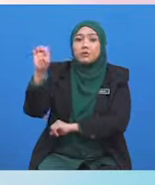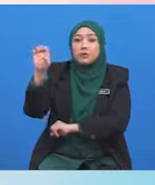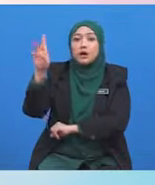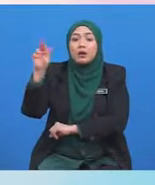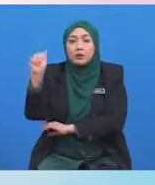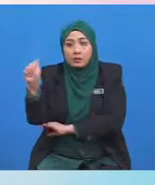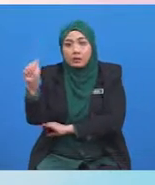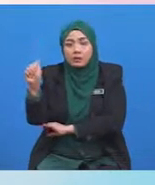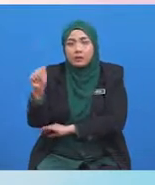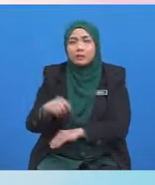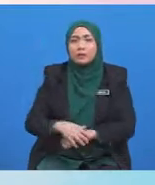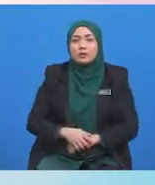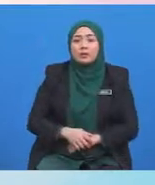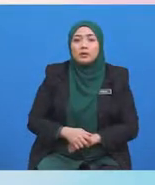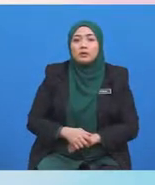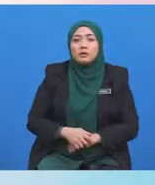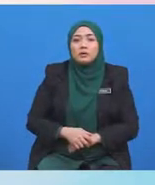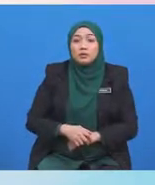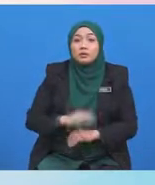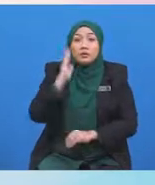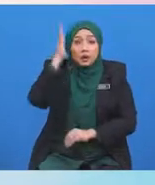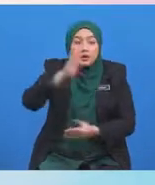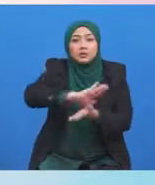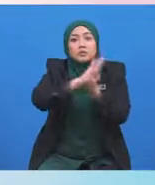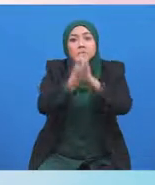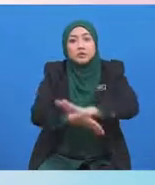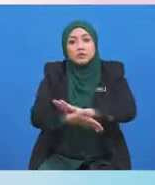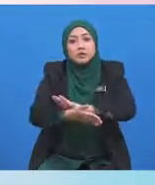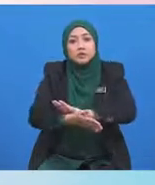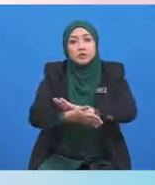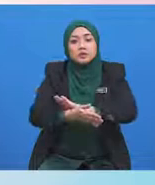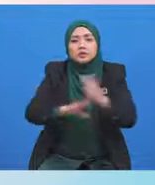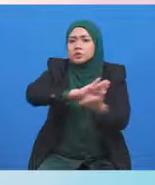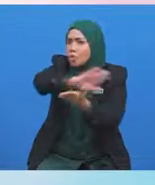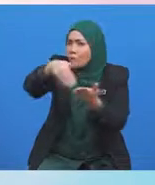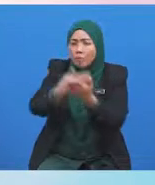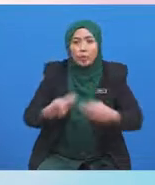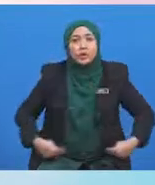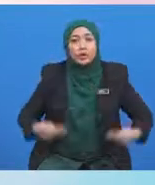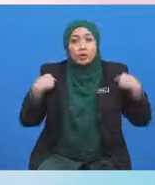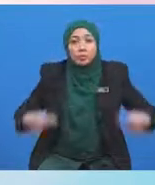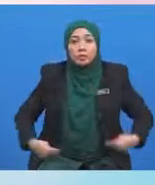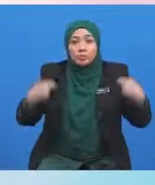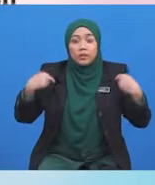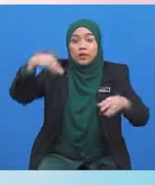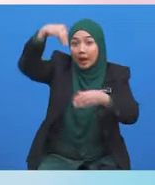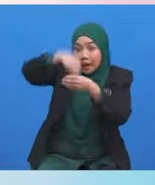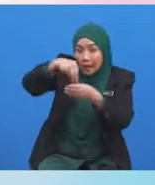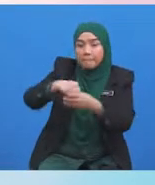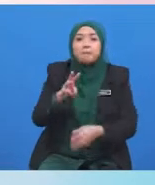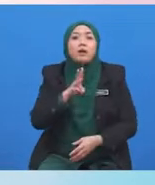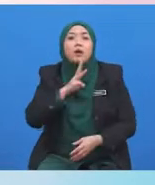aliran lumpur akan menyebabkan kemusnahan hidupan akuatik. Semasa kejadian tanah runtuh berlaku, ia